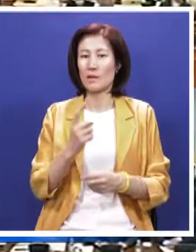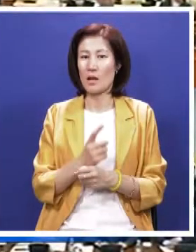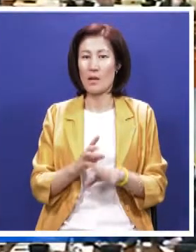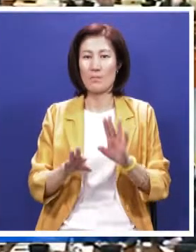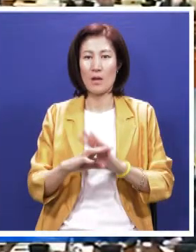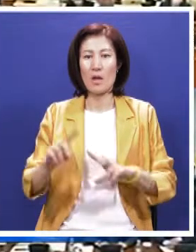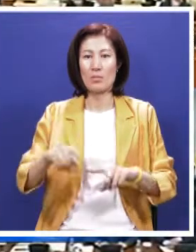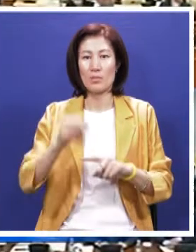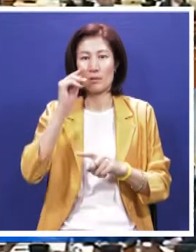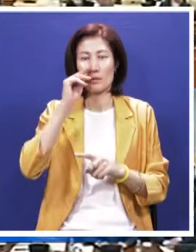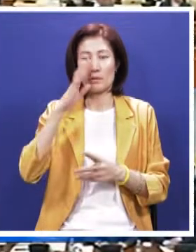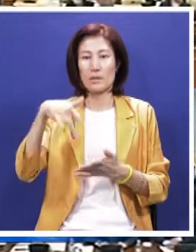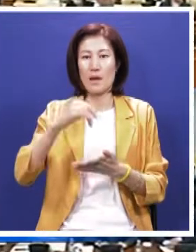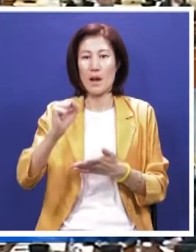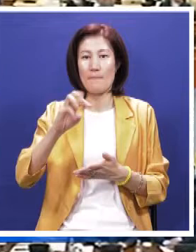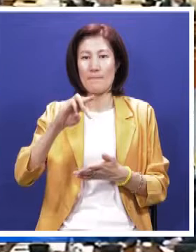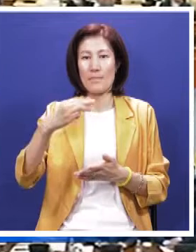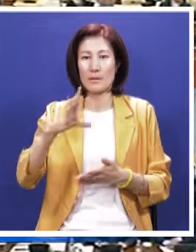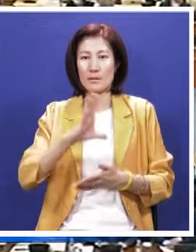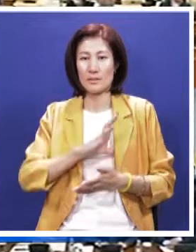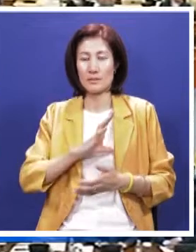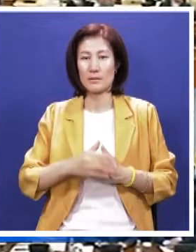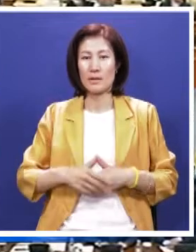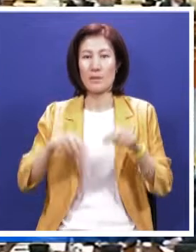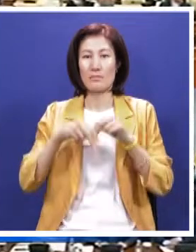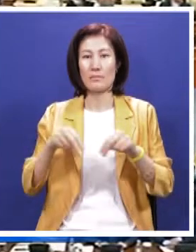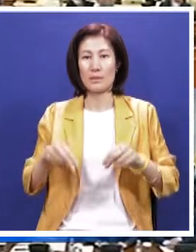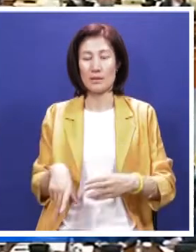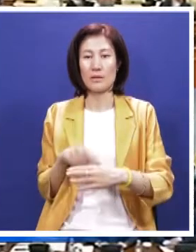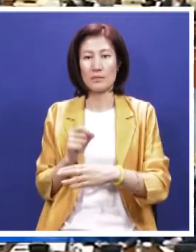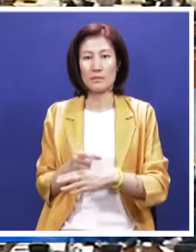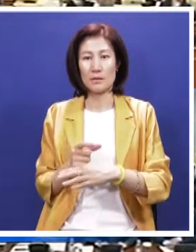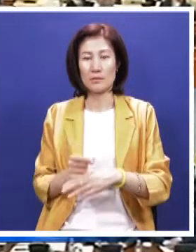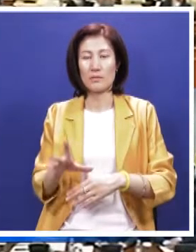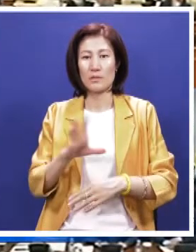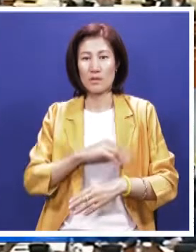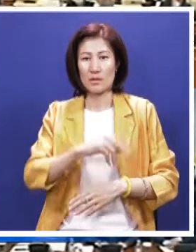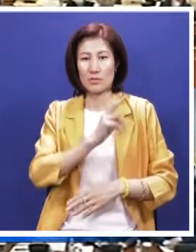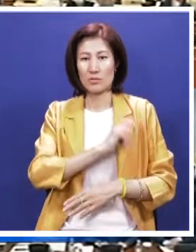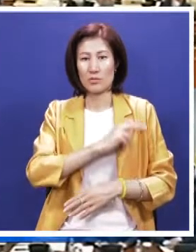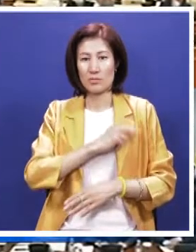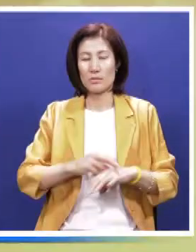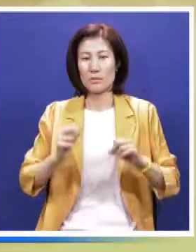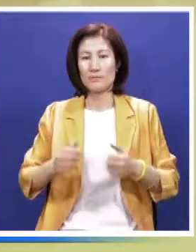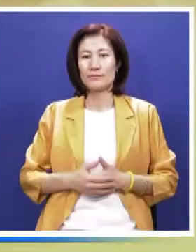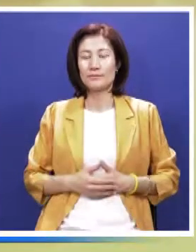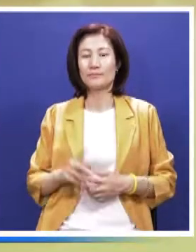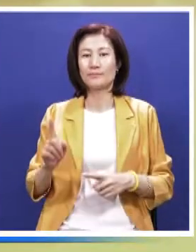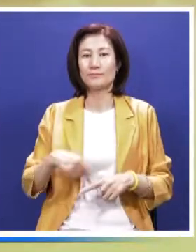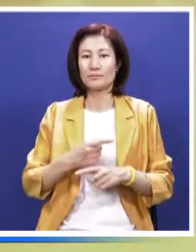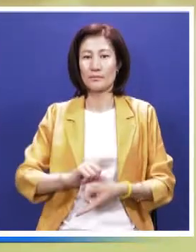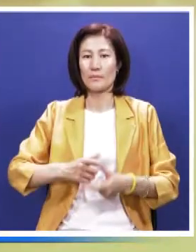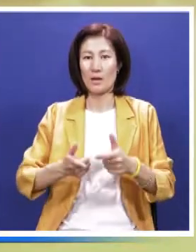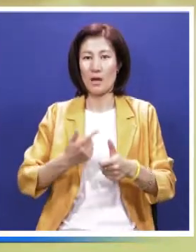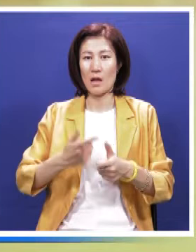тұста Шымкент қалалық Аманат партиясының мүшелері президент жүктеген міндет бойынша жұмыс атқарамыз деп отыр. Бұл аты өзгергенмен